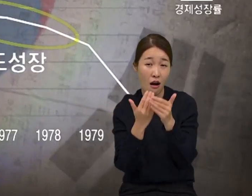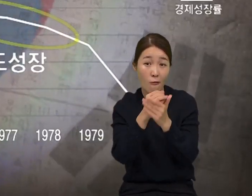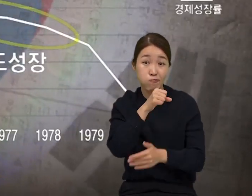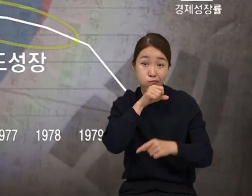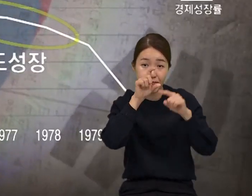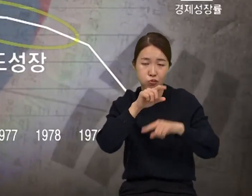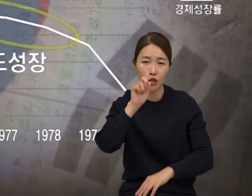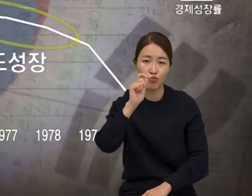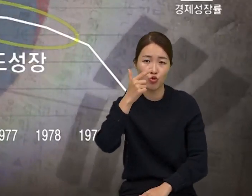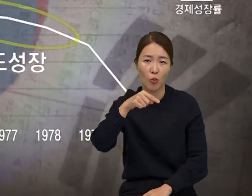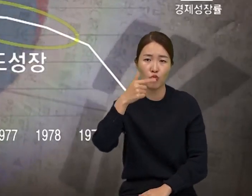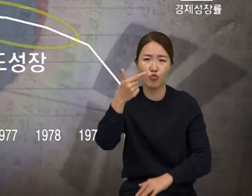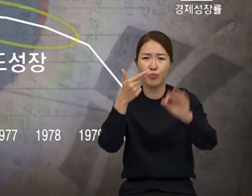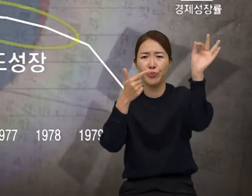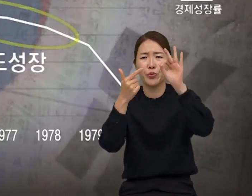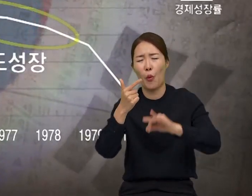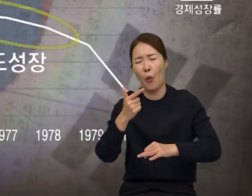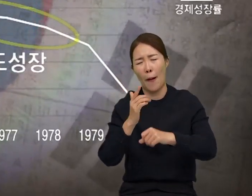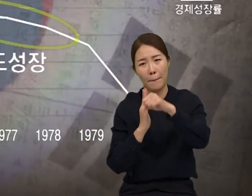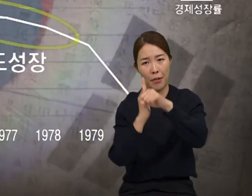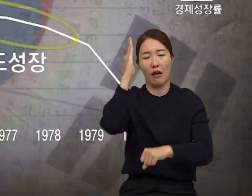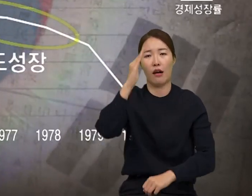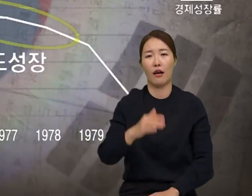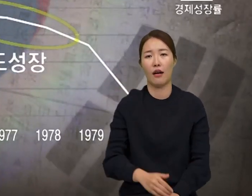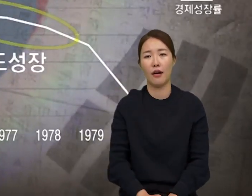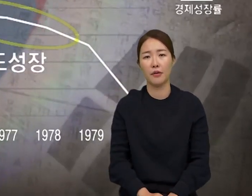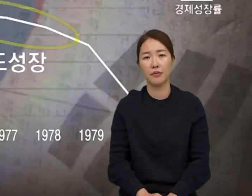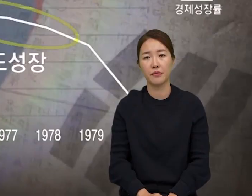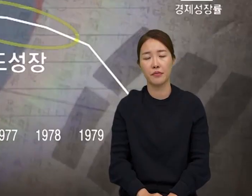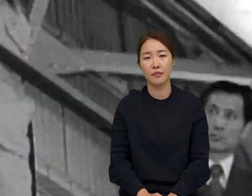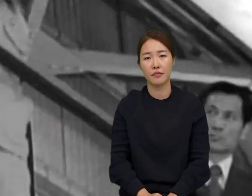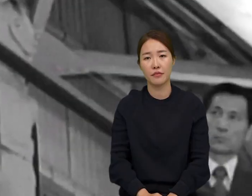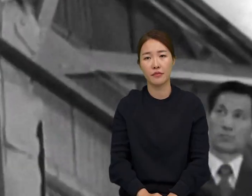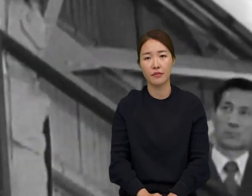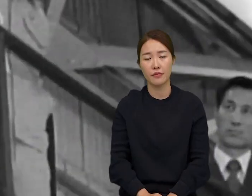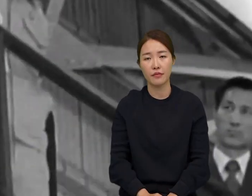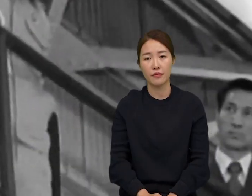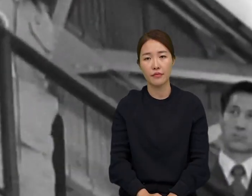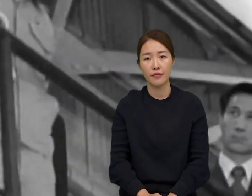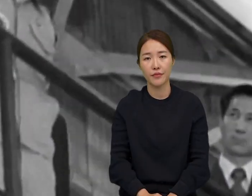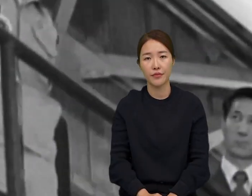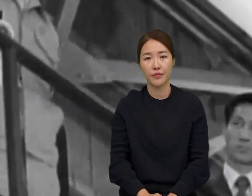제조업의 연평균 성장률은 16.6%에 달했다.